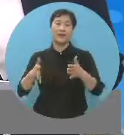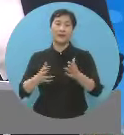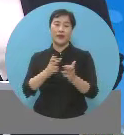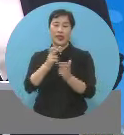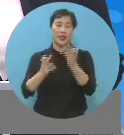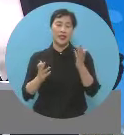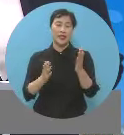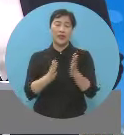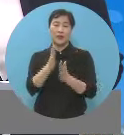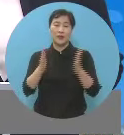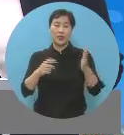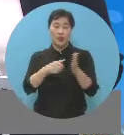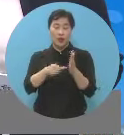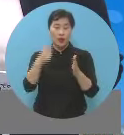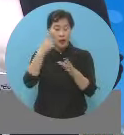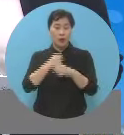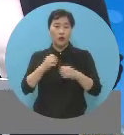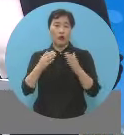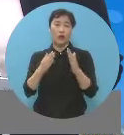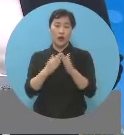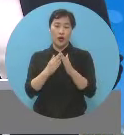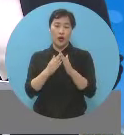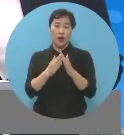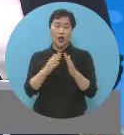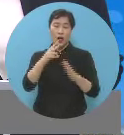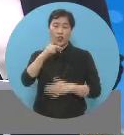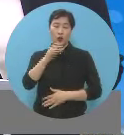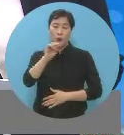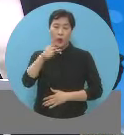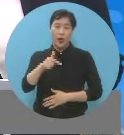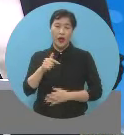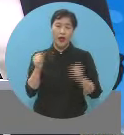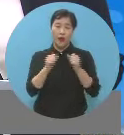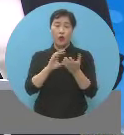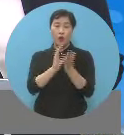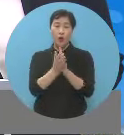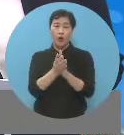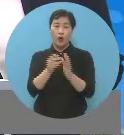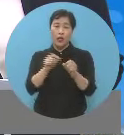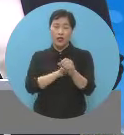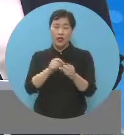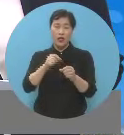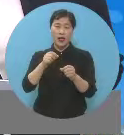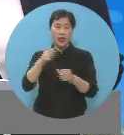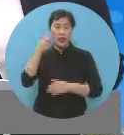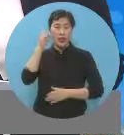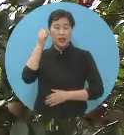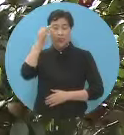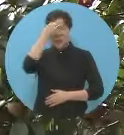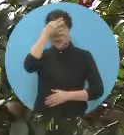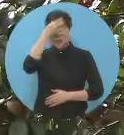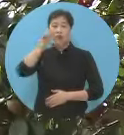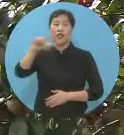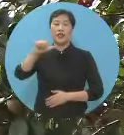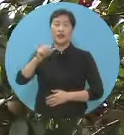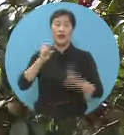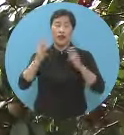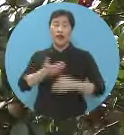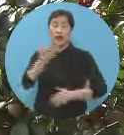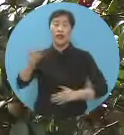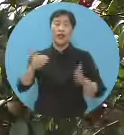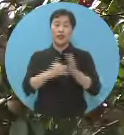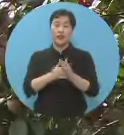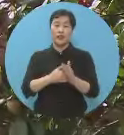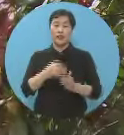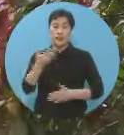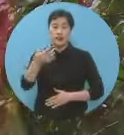전라남도 산림자원연구소가 동백 특화 제품 5가지와 제조 방법을 기업에게 이전했습니다. 이전한 기술은